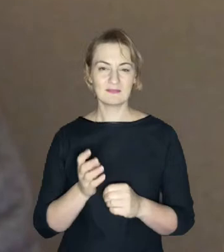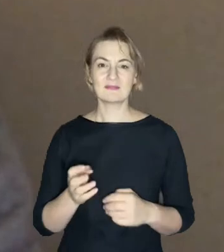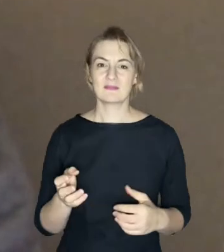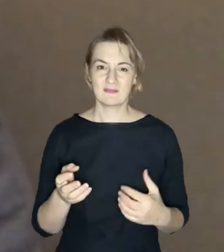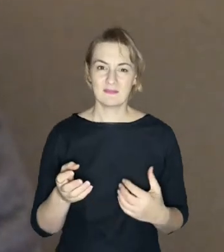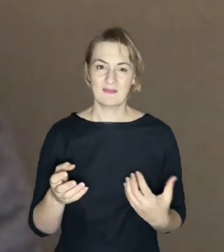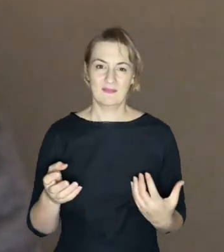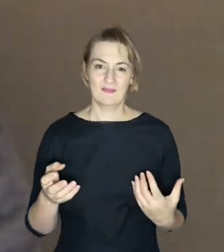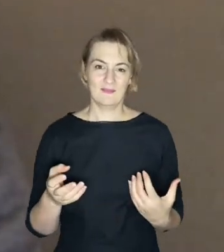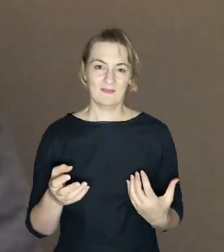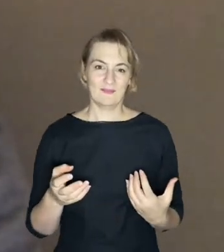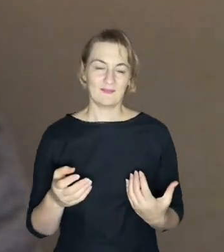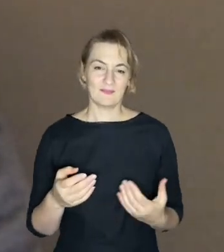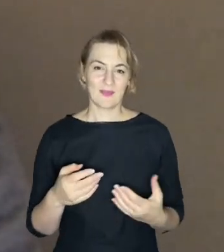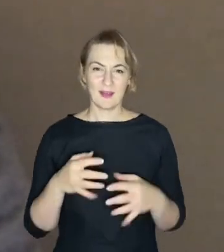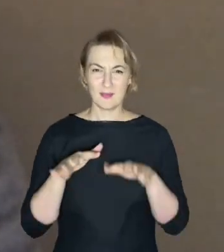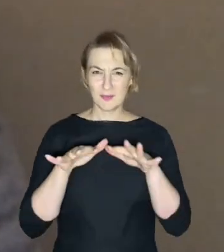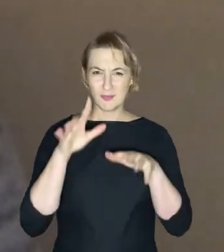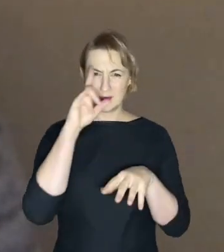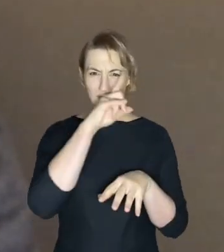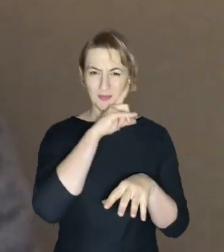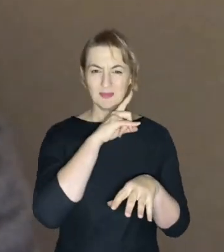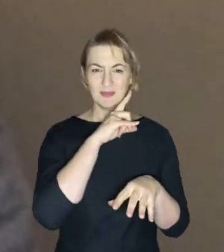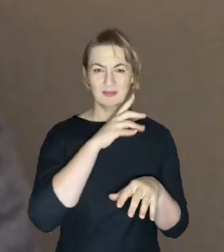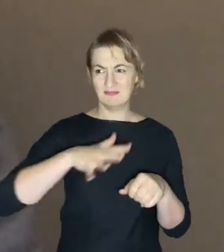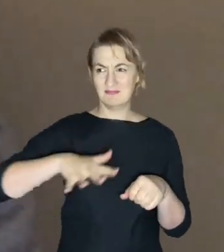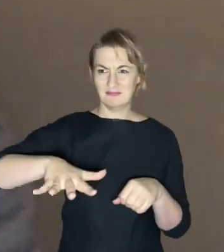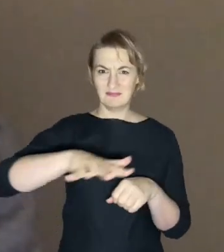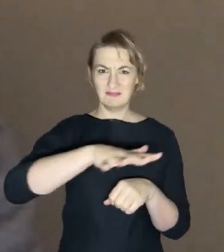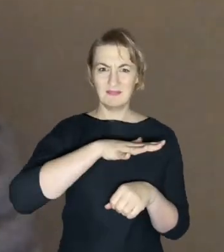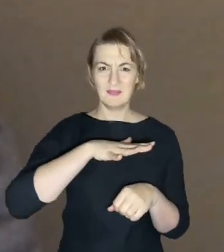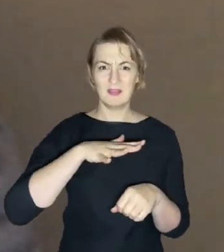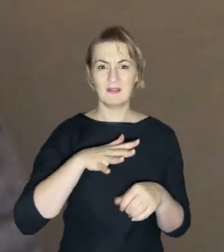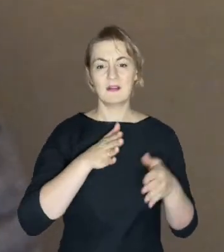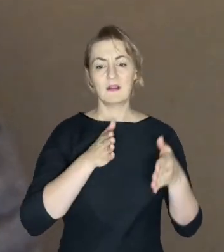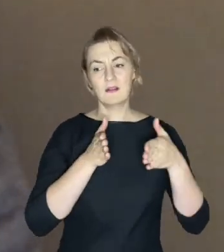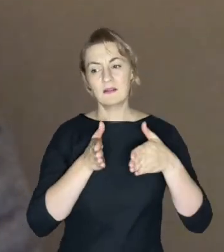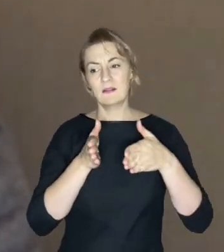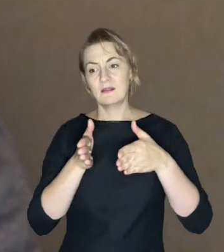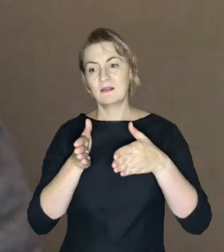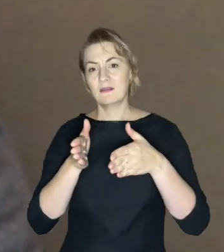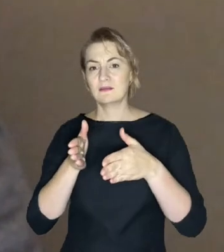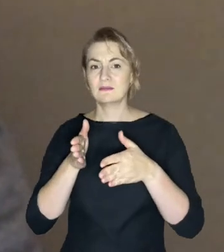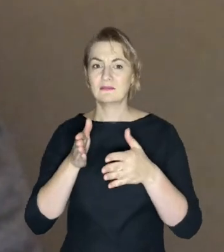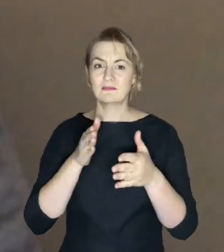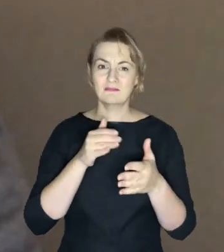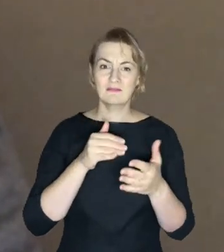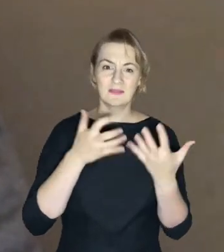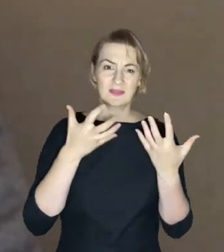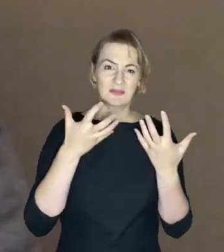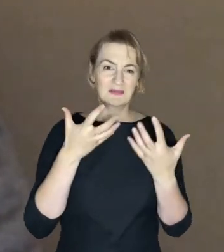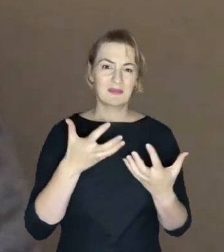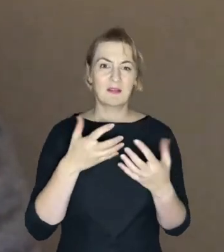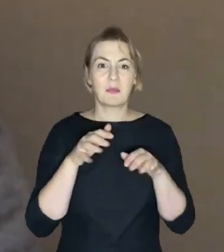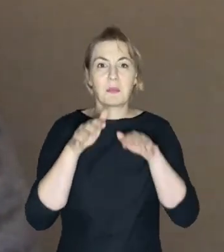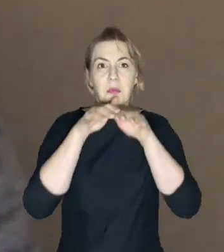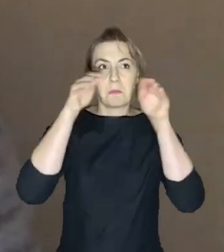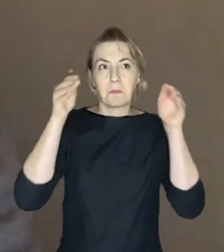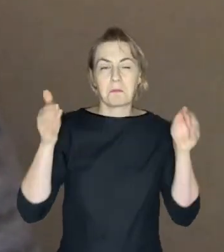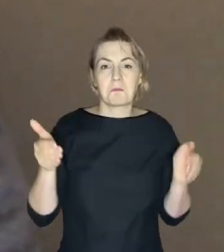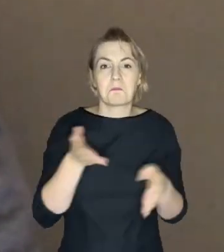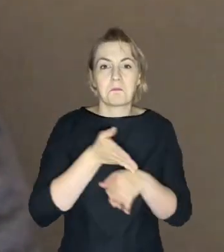właściwie ogromna większość ludzkości zmierza do tego, żeby właśnie wylądować pod taką kopułą w